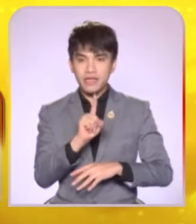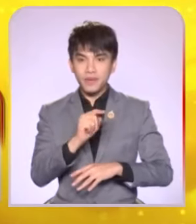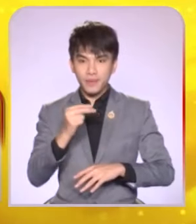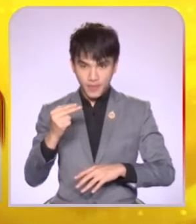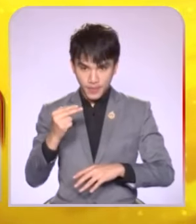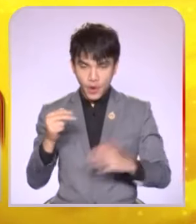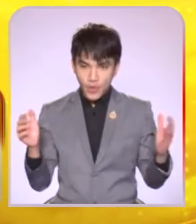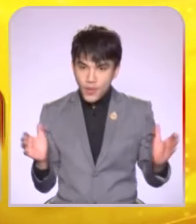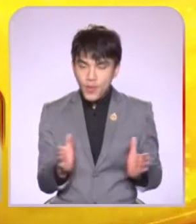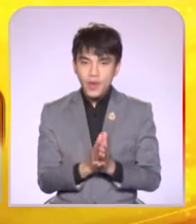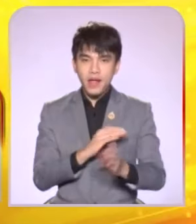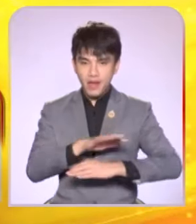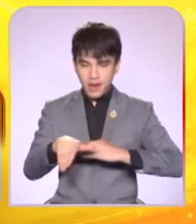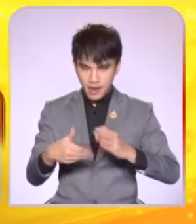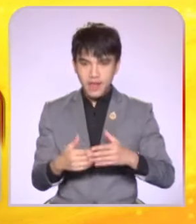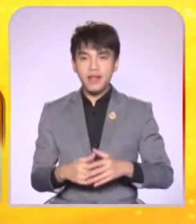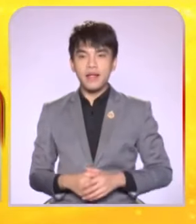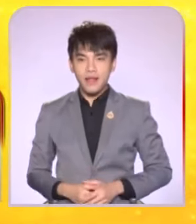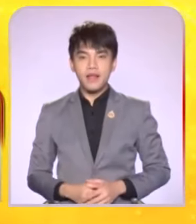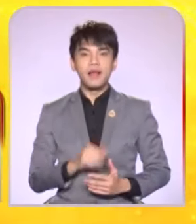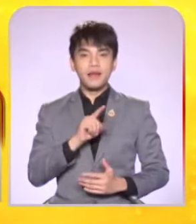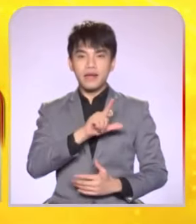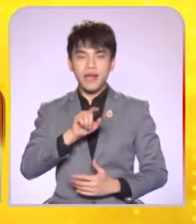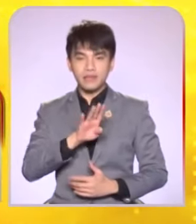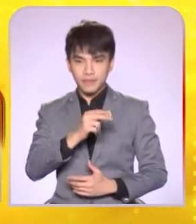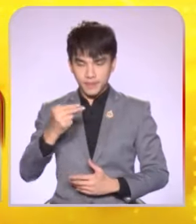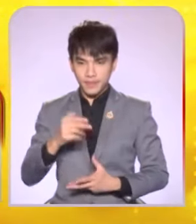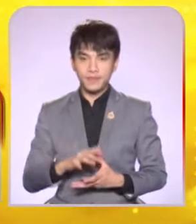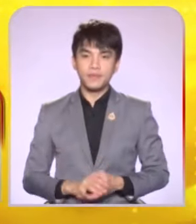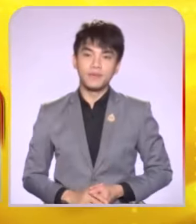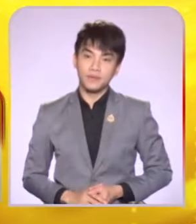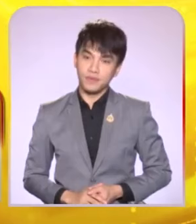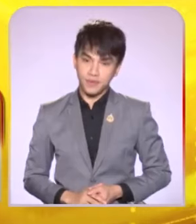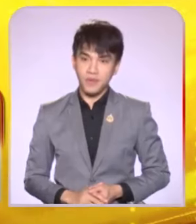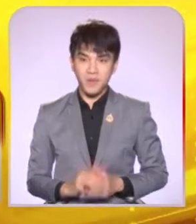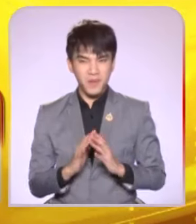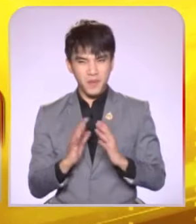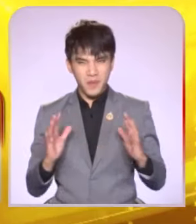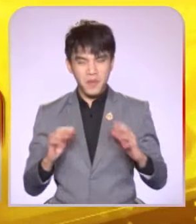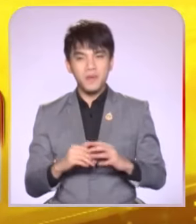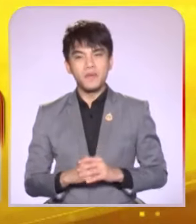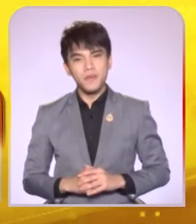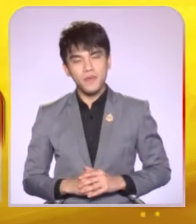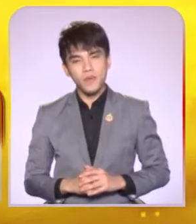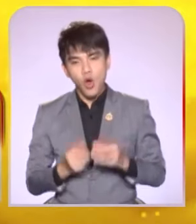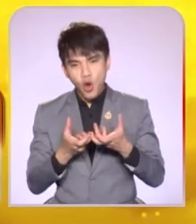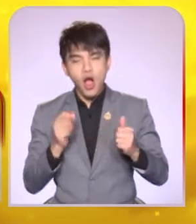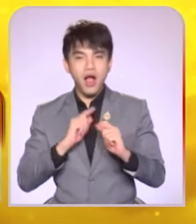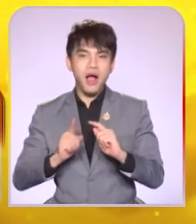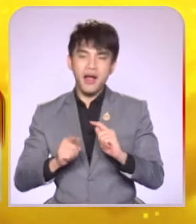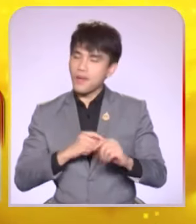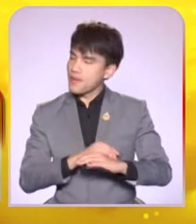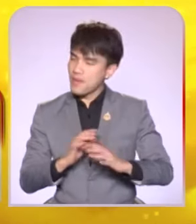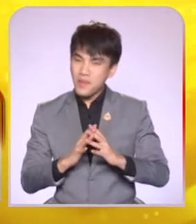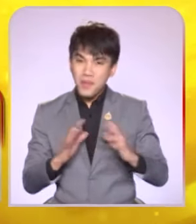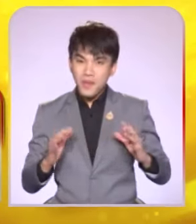10,000 รวมเป็นเงินเนี่ยมากกว่า 1,400,000 บาท โอ้โหไม่ใช่น้อยๆเลยนะคะแล้วทรัพย์สินมีค่าทั้งนั้นเล